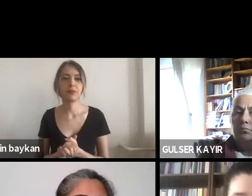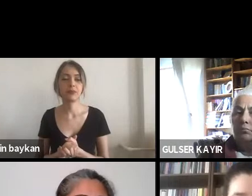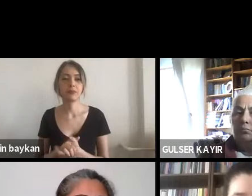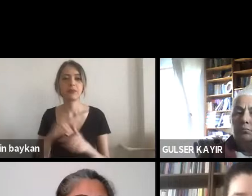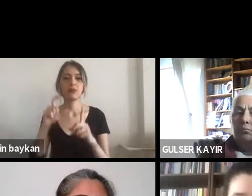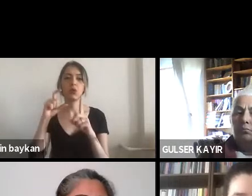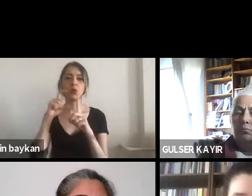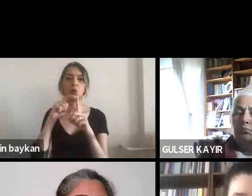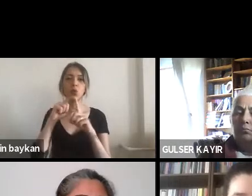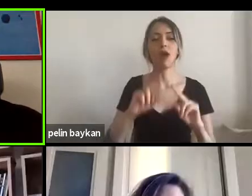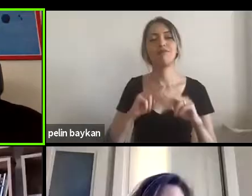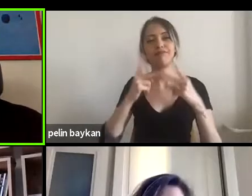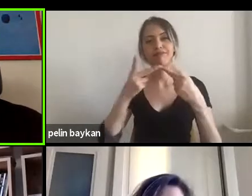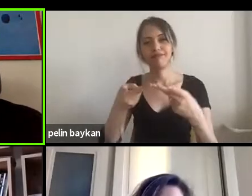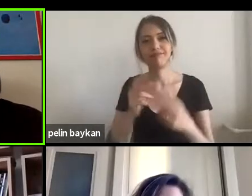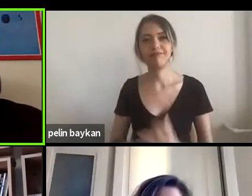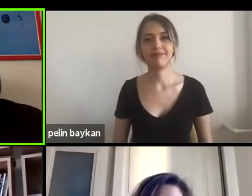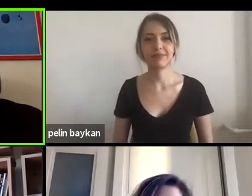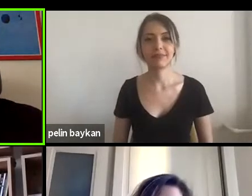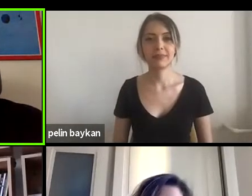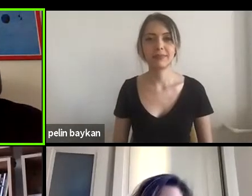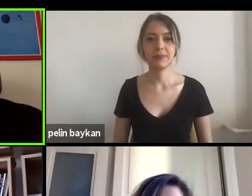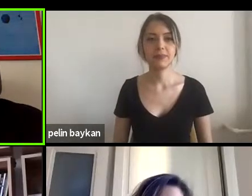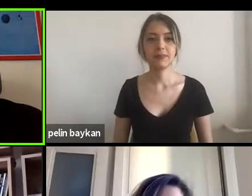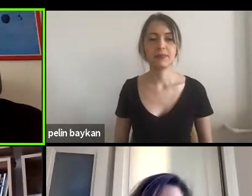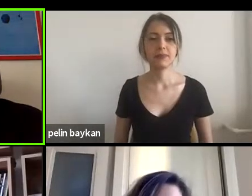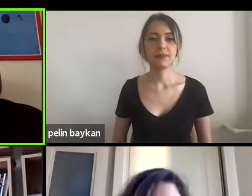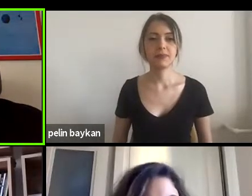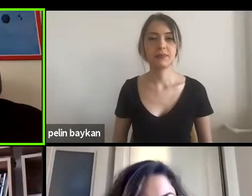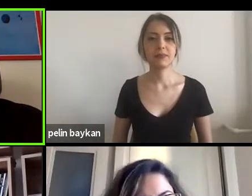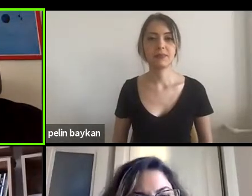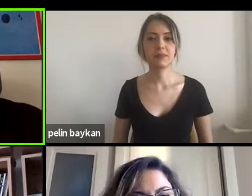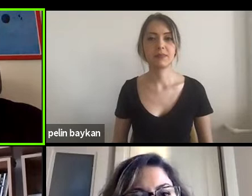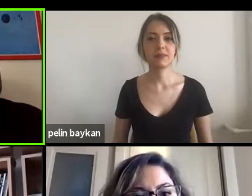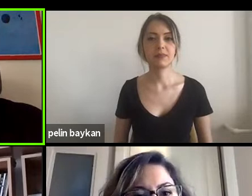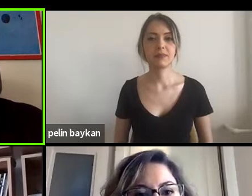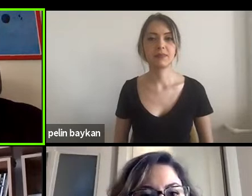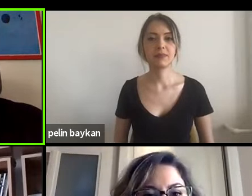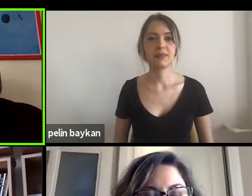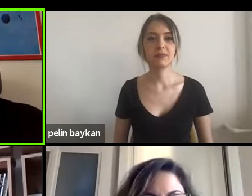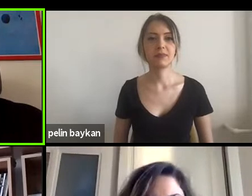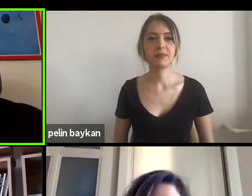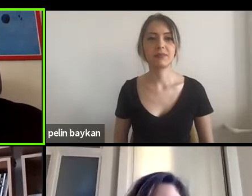hemen Duygu Hanım'a veriyorum. Duygu Hanım da